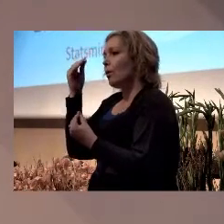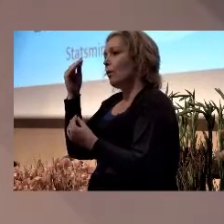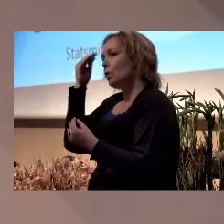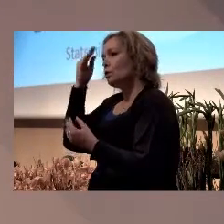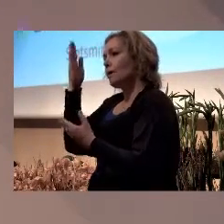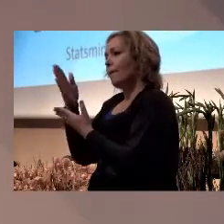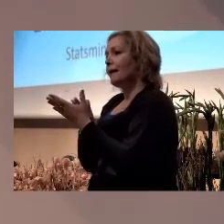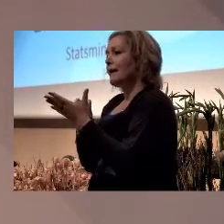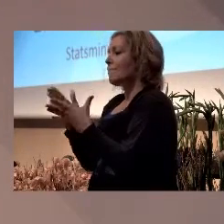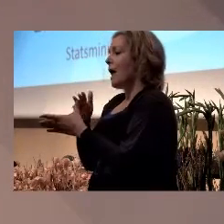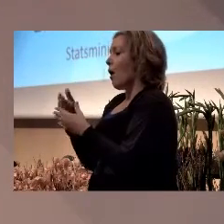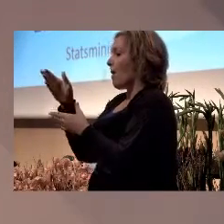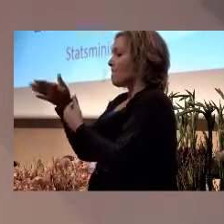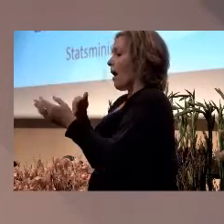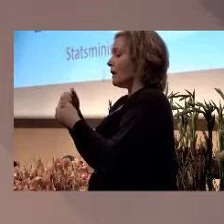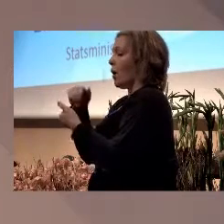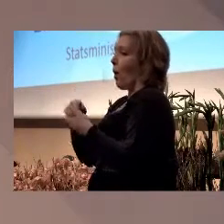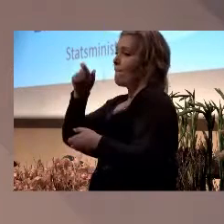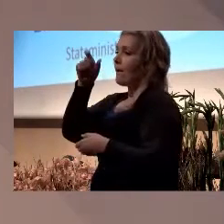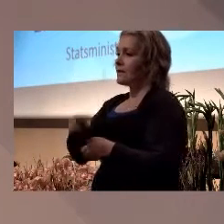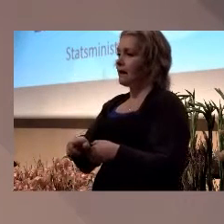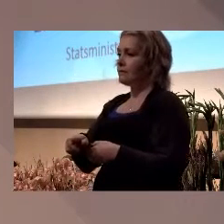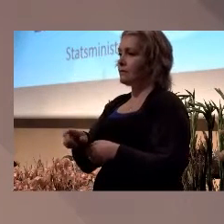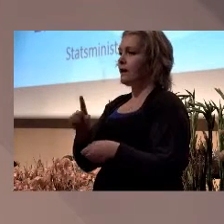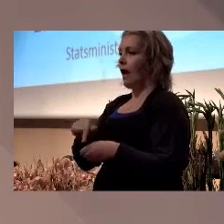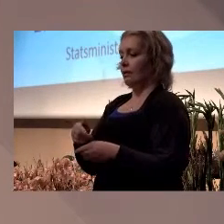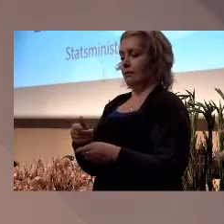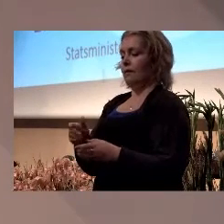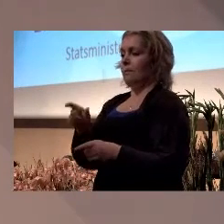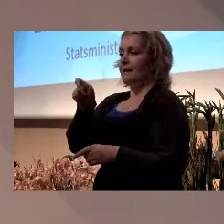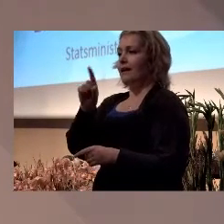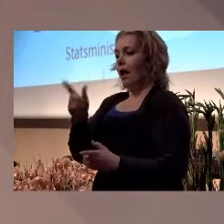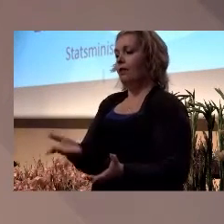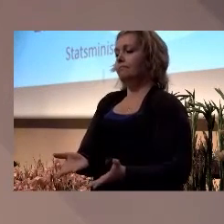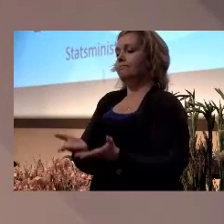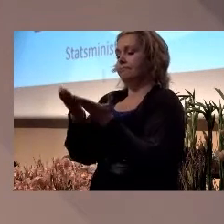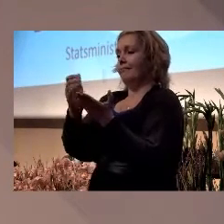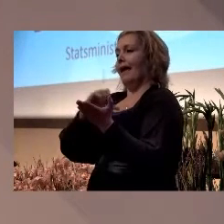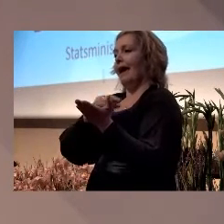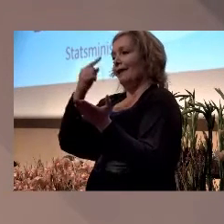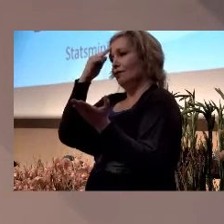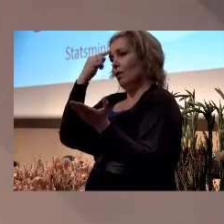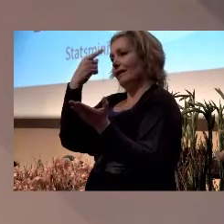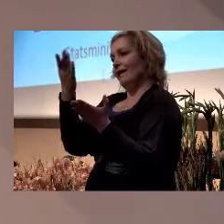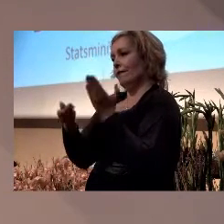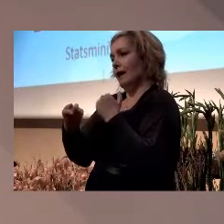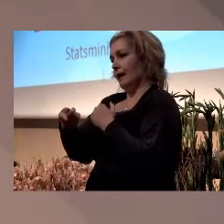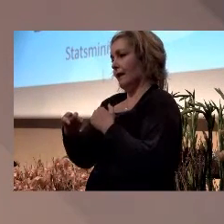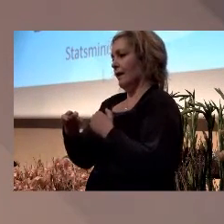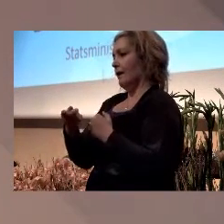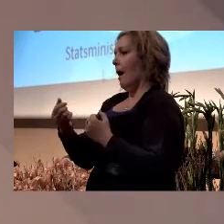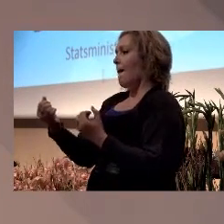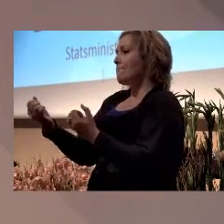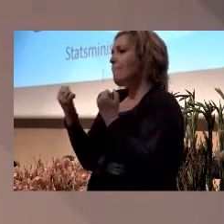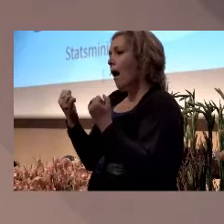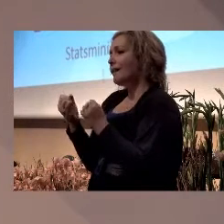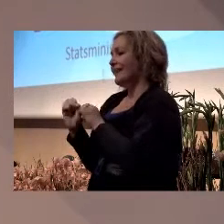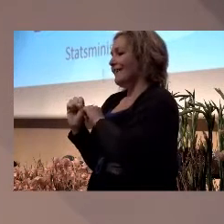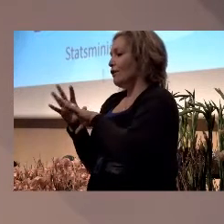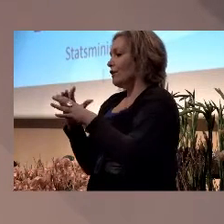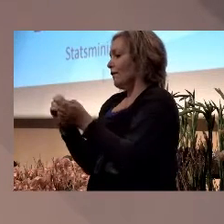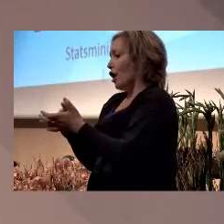mellom behandler og pasient, og at det er rom for å løfte pasientenes egen forståelse bedre inn. Vi må flytte makt og innflytelse